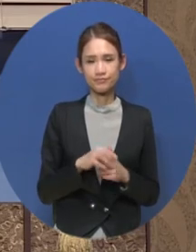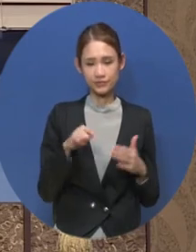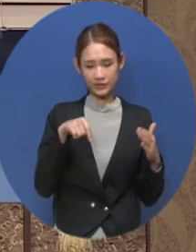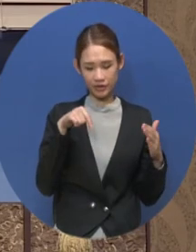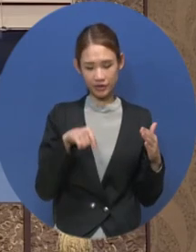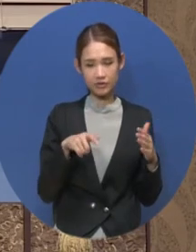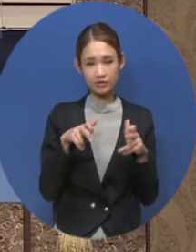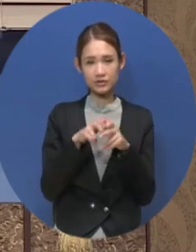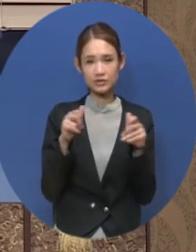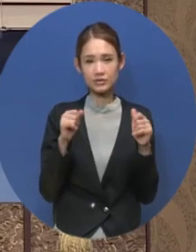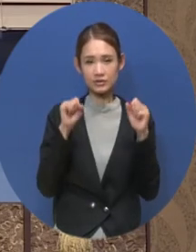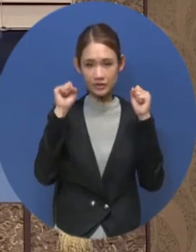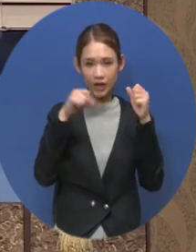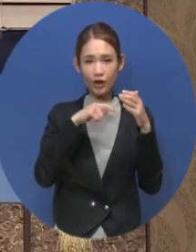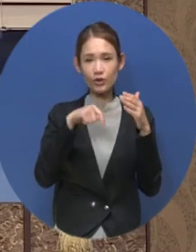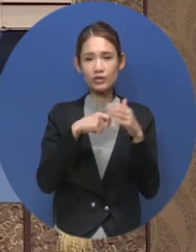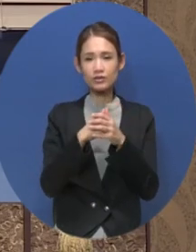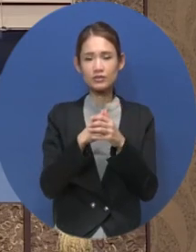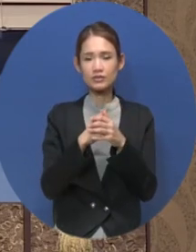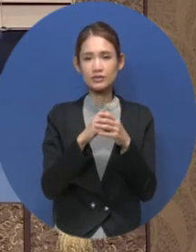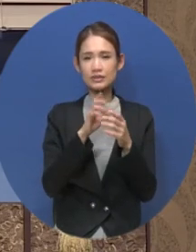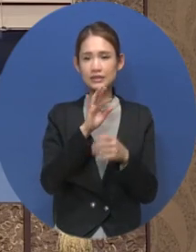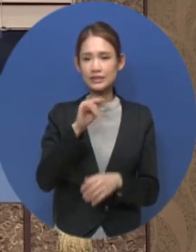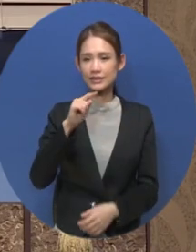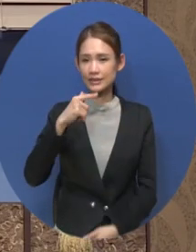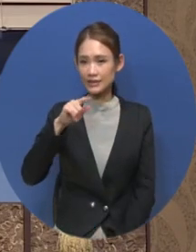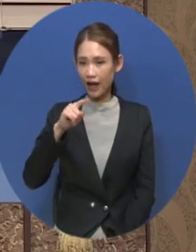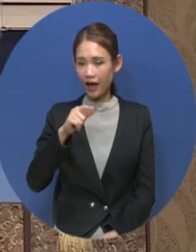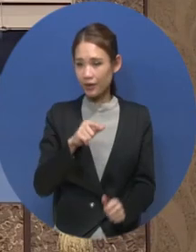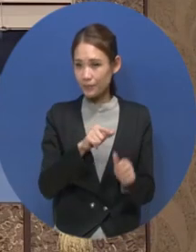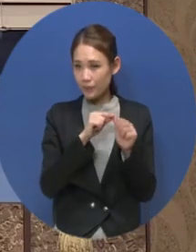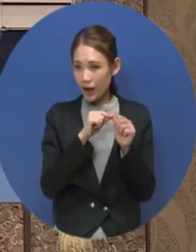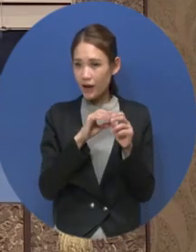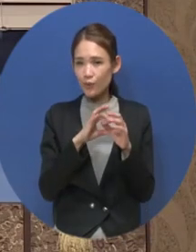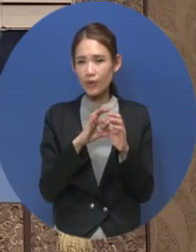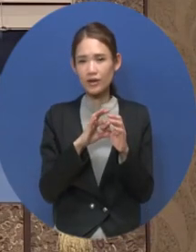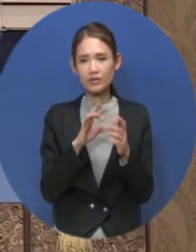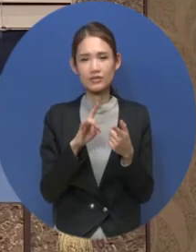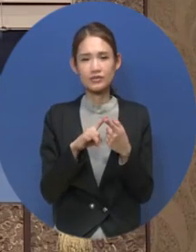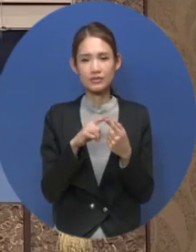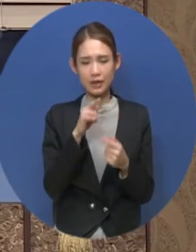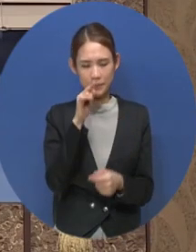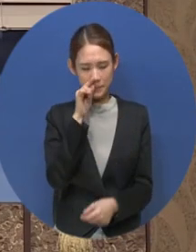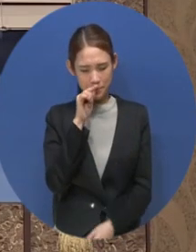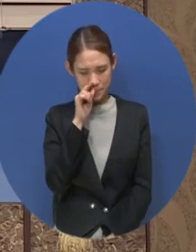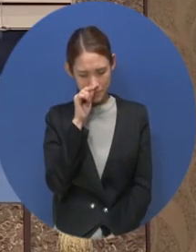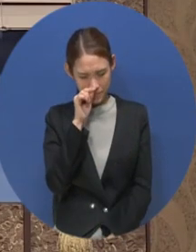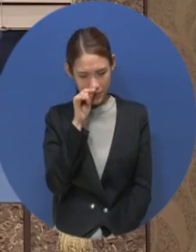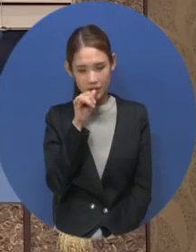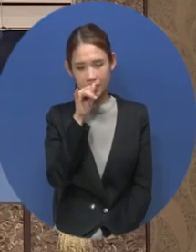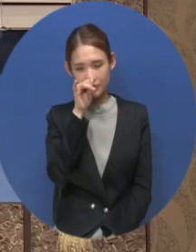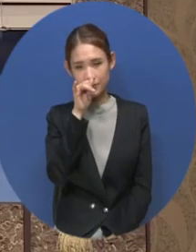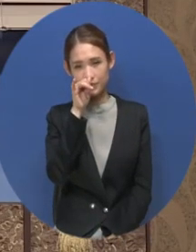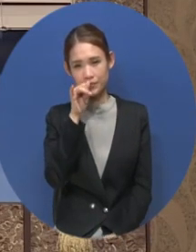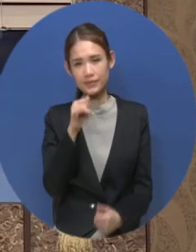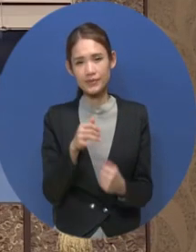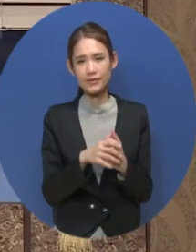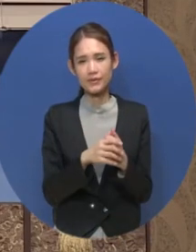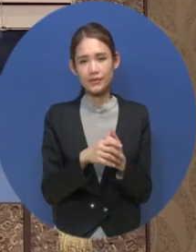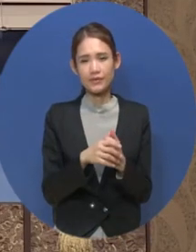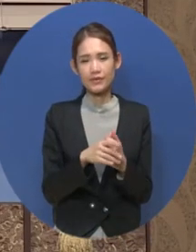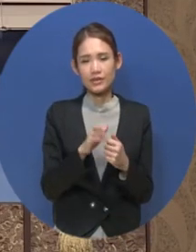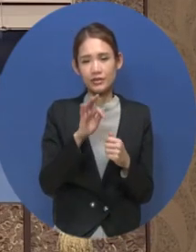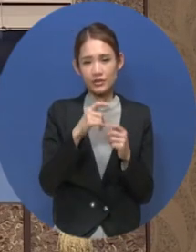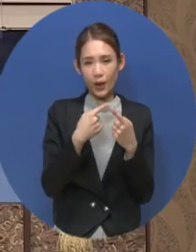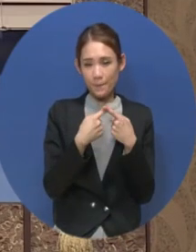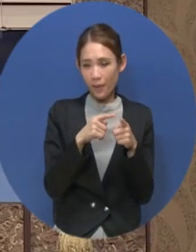내부적으로는 장애인 체육 내부에서는 이제 인사에 대한 부분들이 또 조직에서는 상당히 또 민감한 사항이지 않겠습니까? 네. 그래서